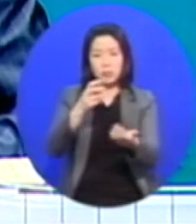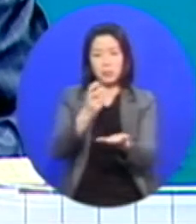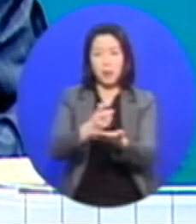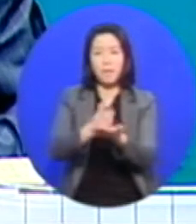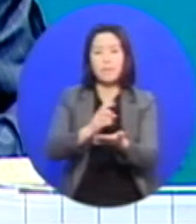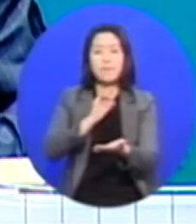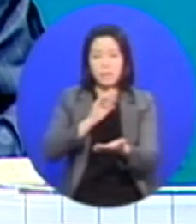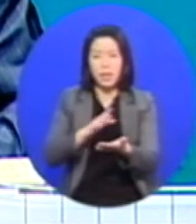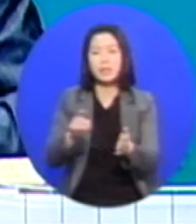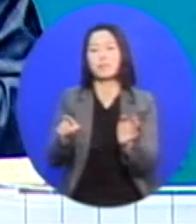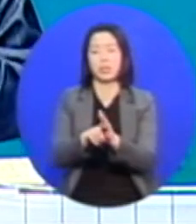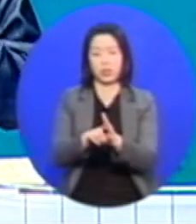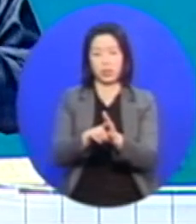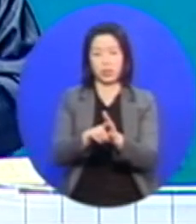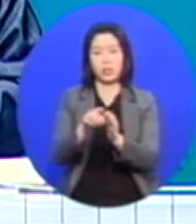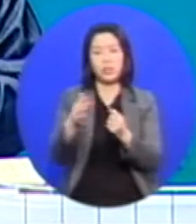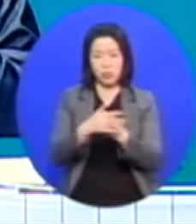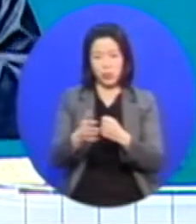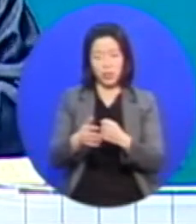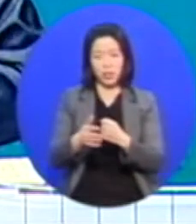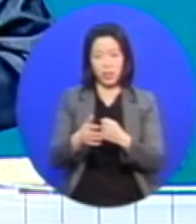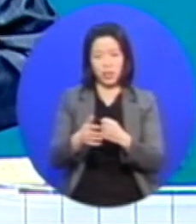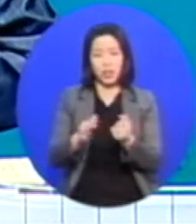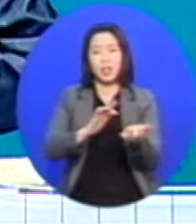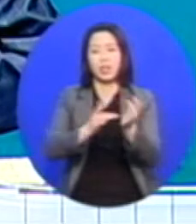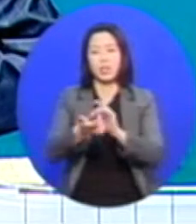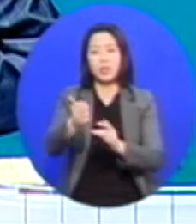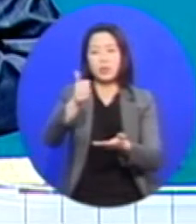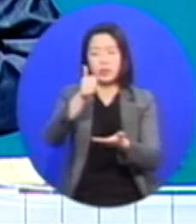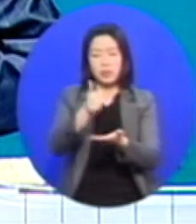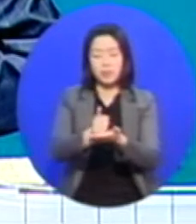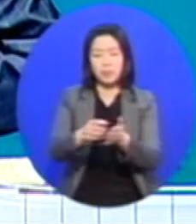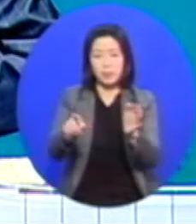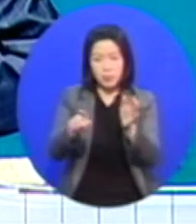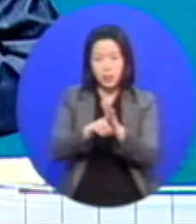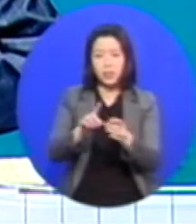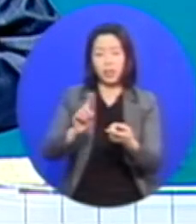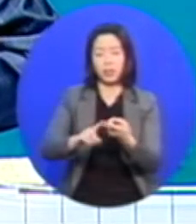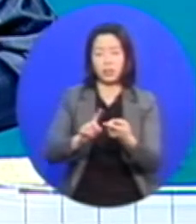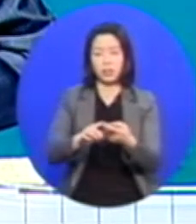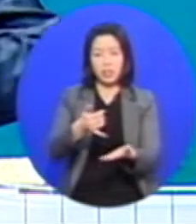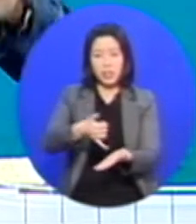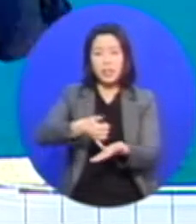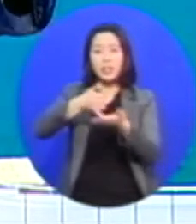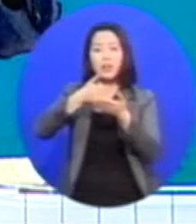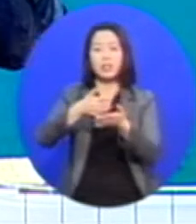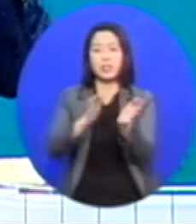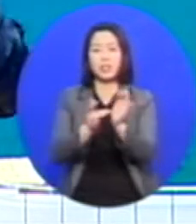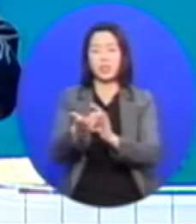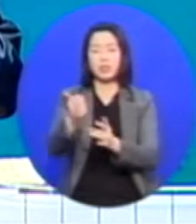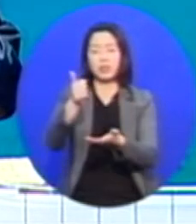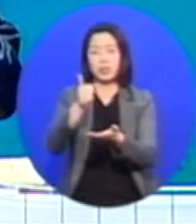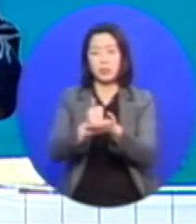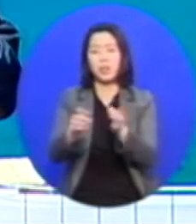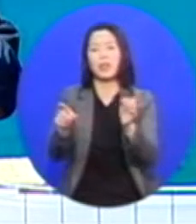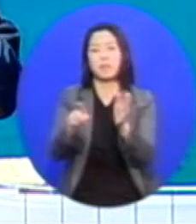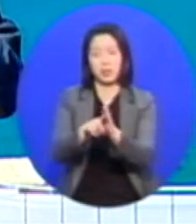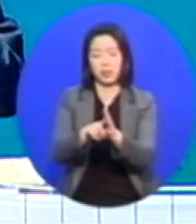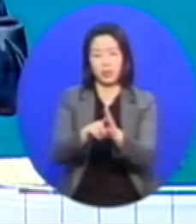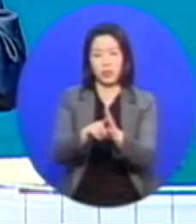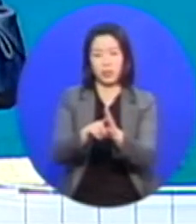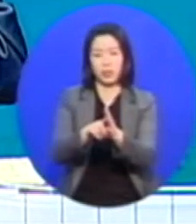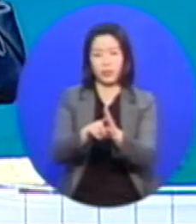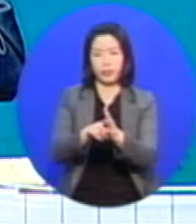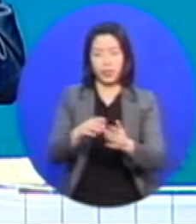예수님을 믿는다는 말은 인격이 신 그분을 진짜 믿는 거예요 여러분이 저를 믿는다 그러면